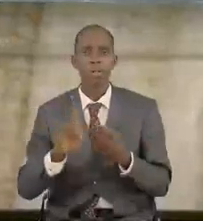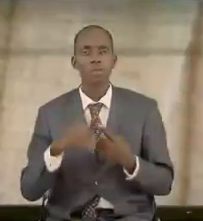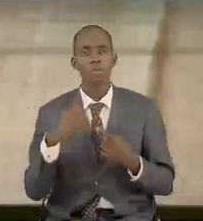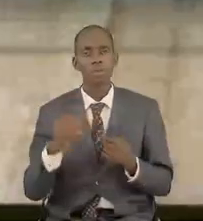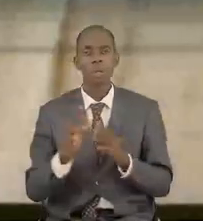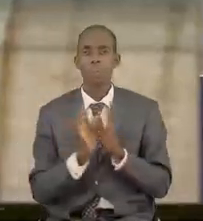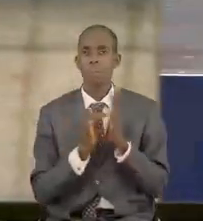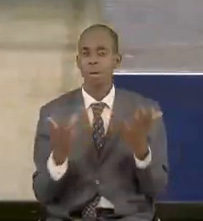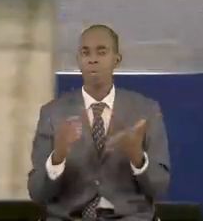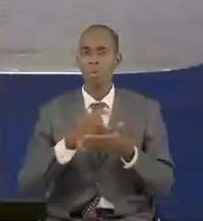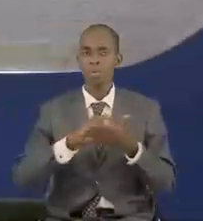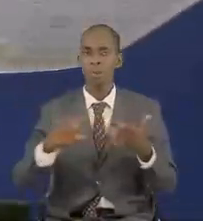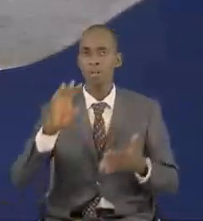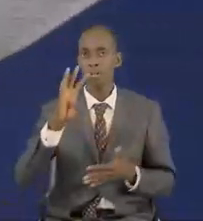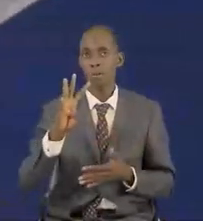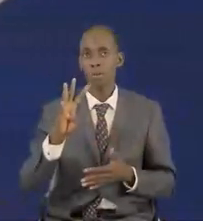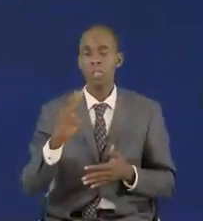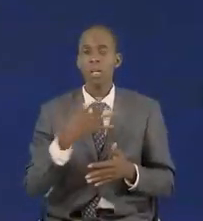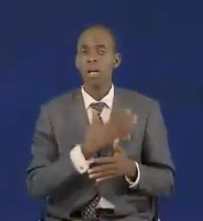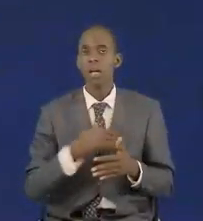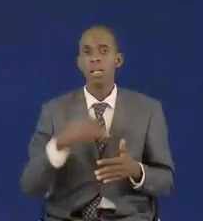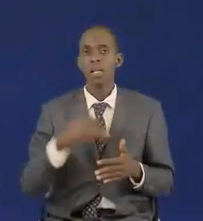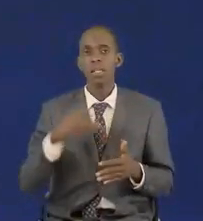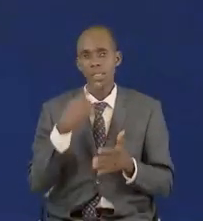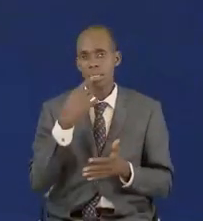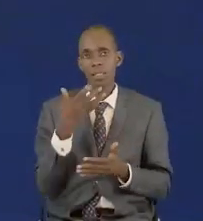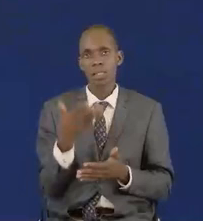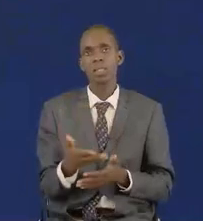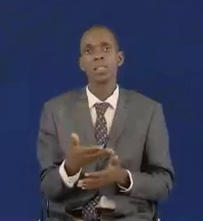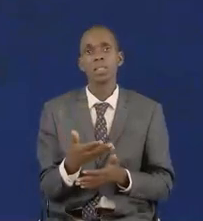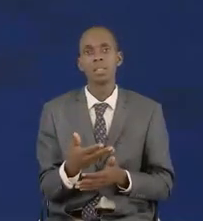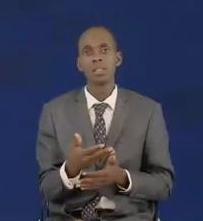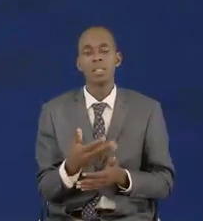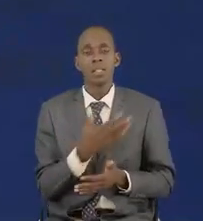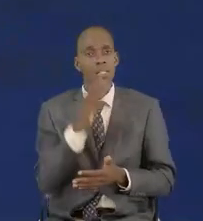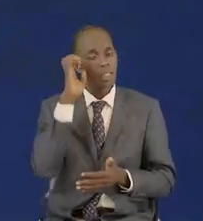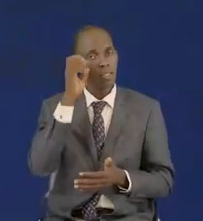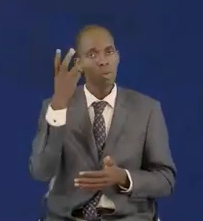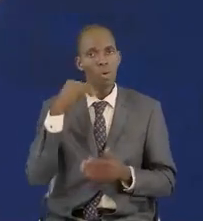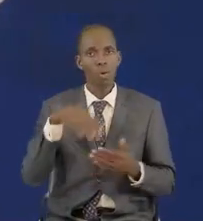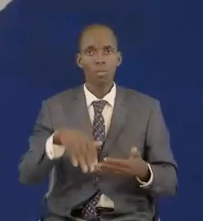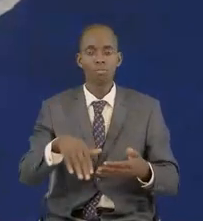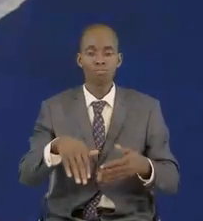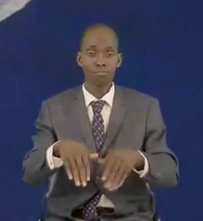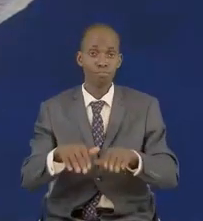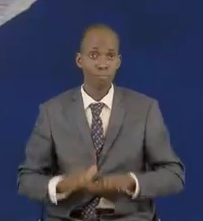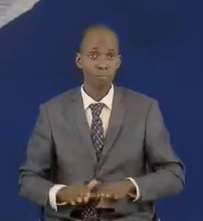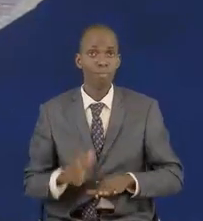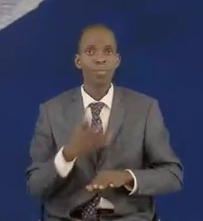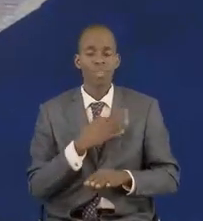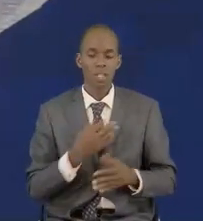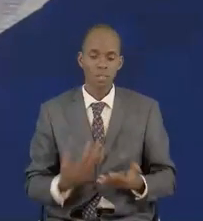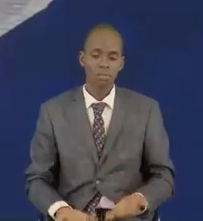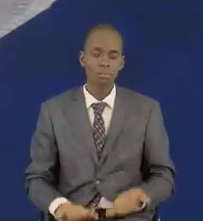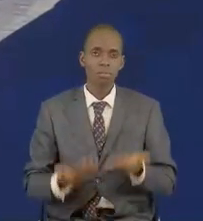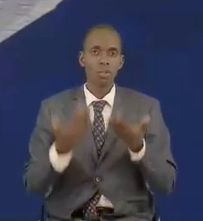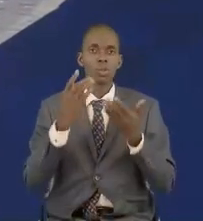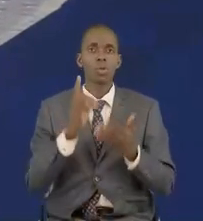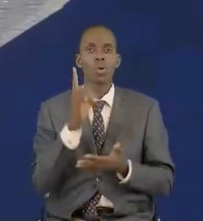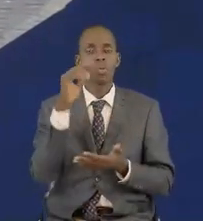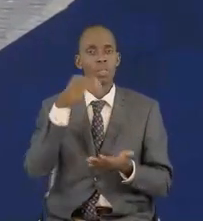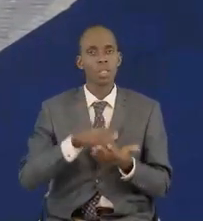écritures le verset 4 qu'il a été enseveli et